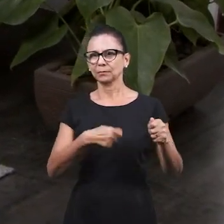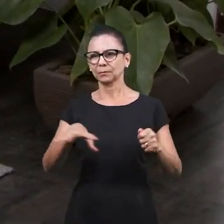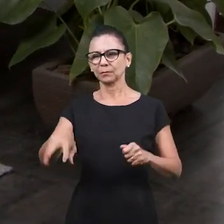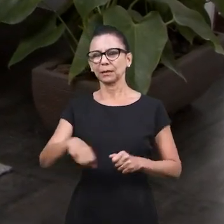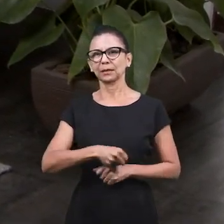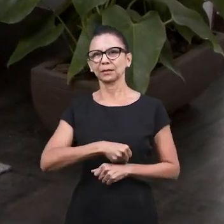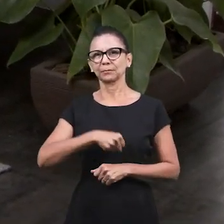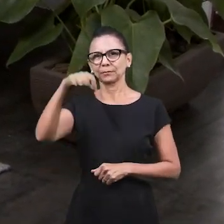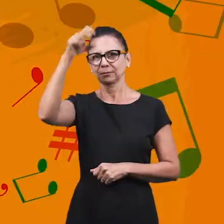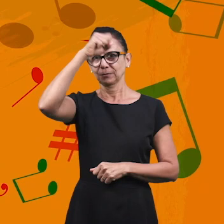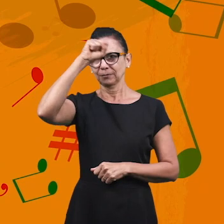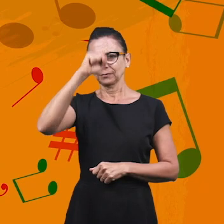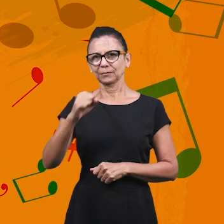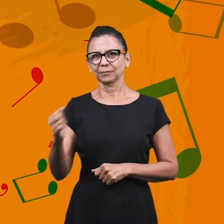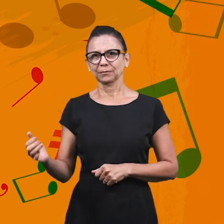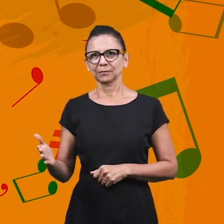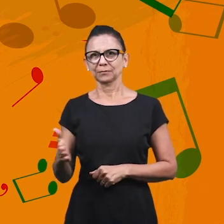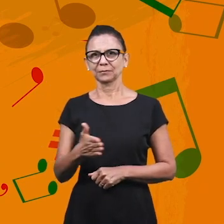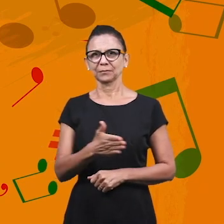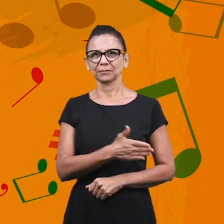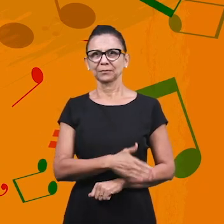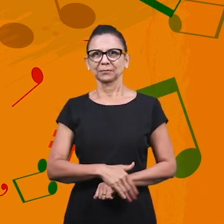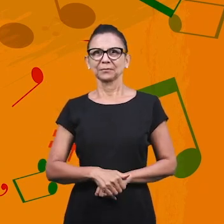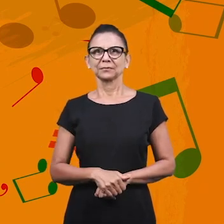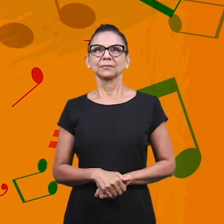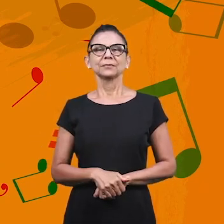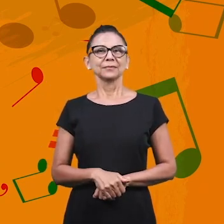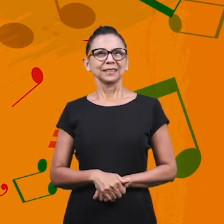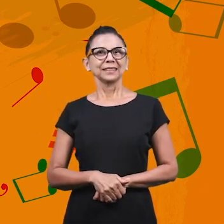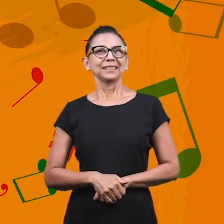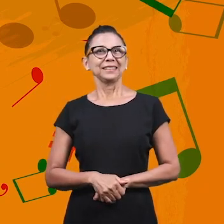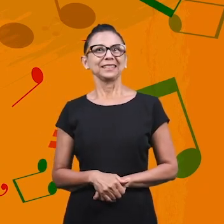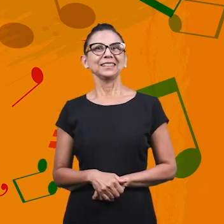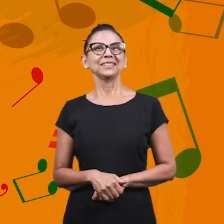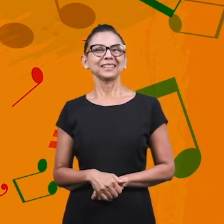это. Возьмите ваш инструмент, давайте научимся.